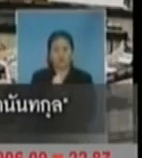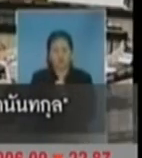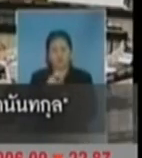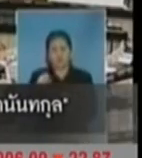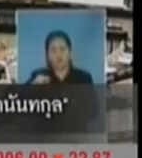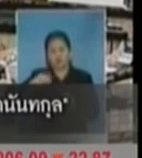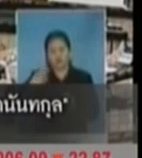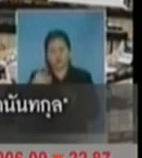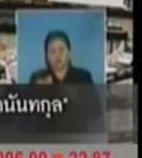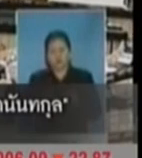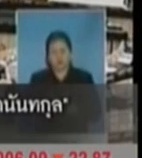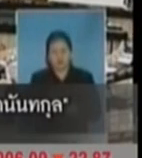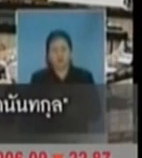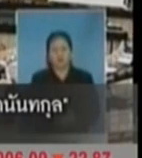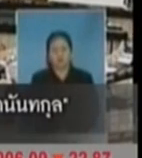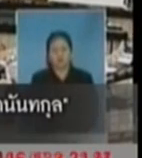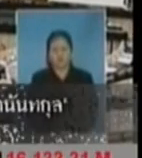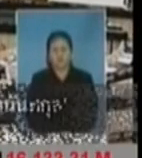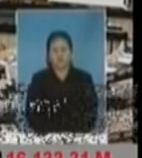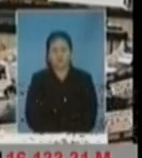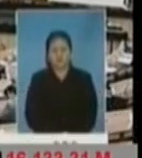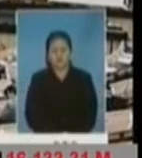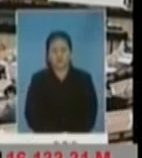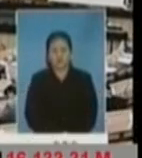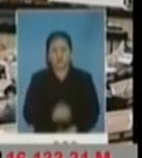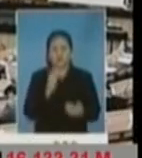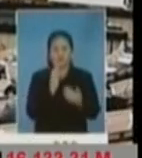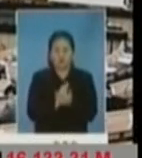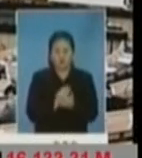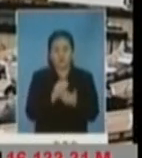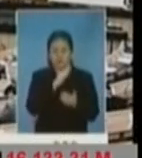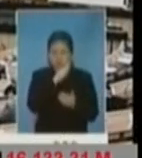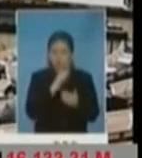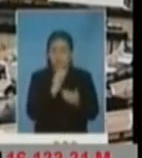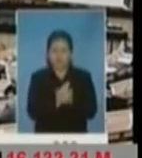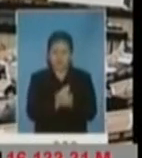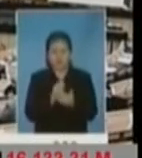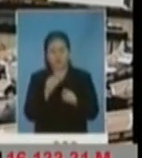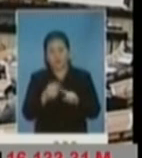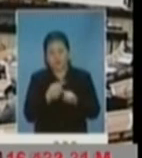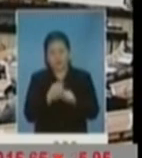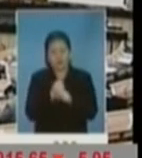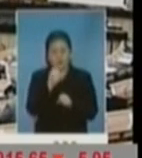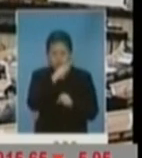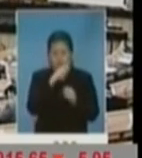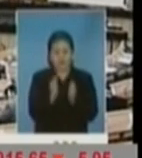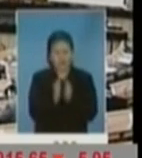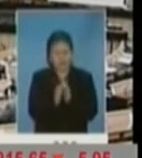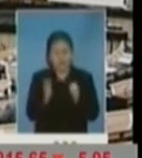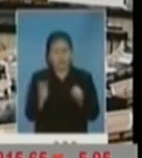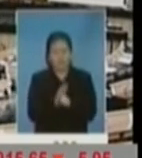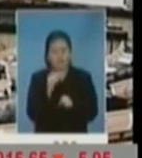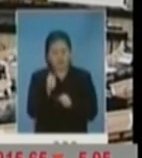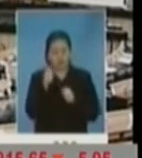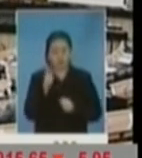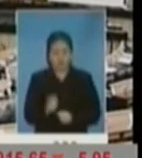วุฒิพิเศษกองทัพเรือพลตำรวจเอกพงษ์สภัทรพงษ์เจริญรองผู้บัญชาการตำรวจแห่งชาติพร้อมเริ่มปฏิบัติห